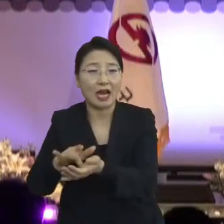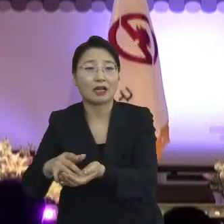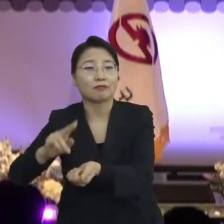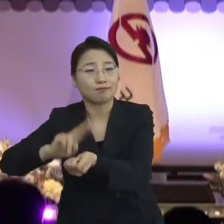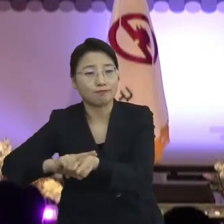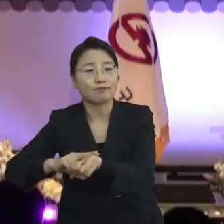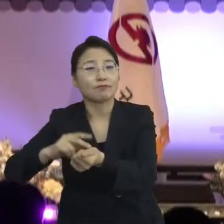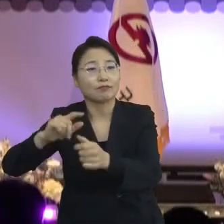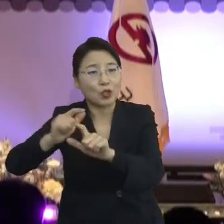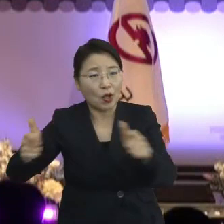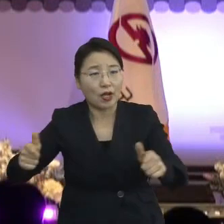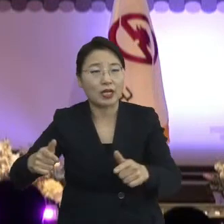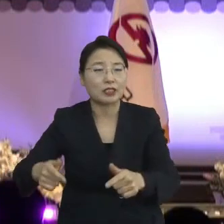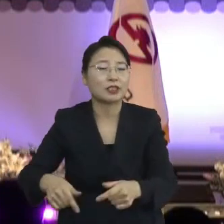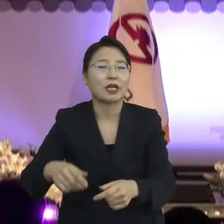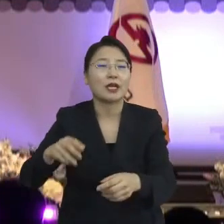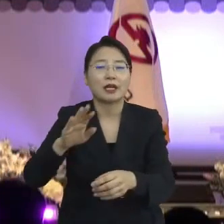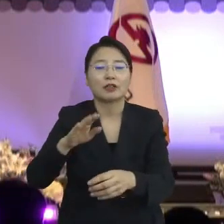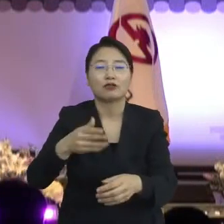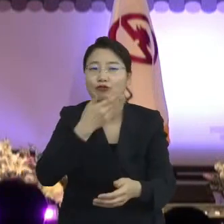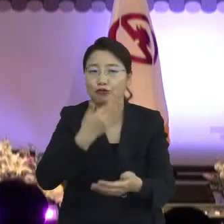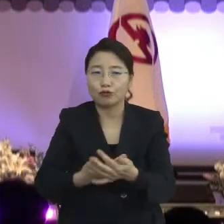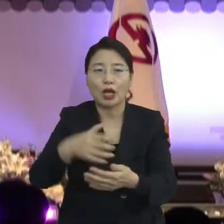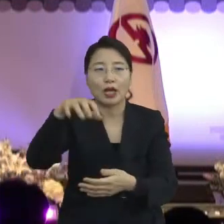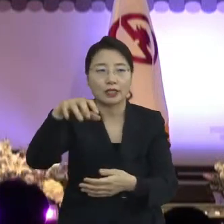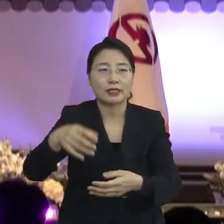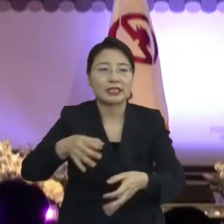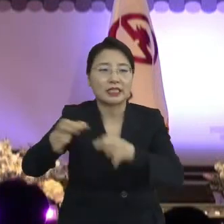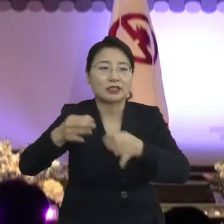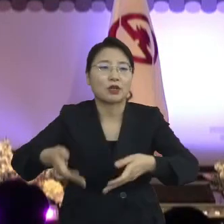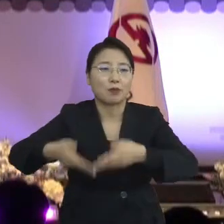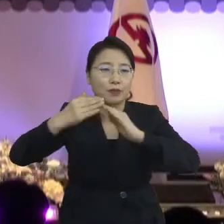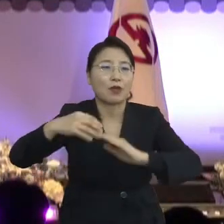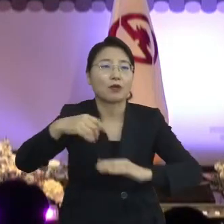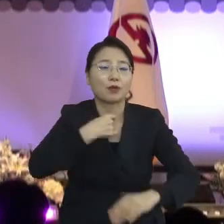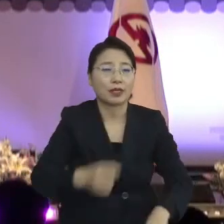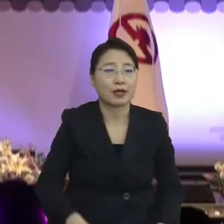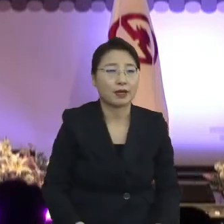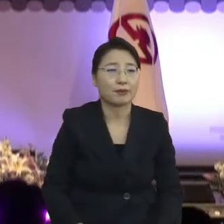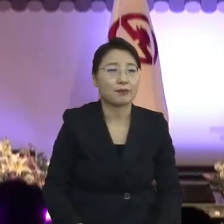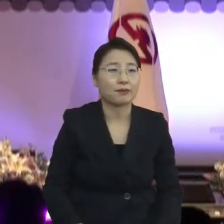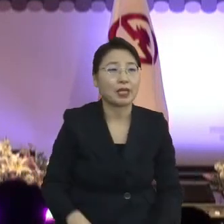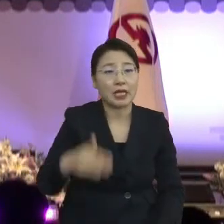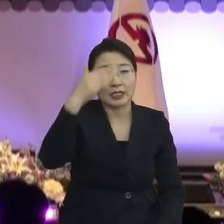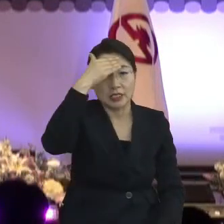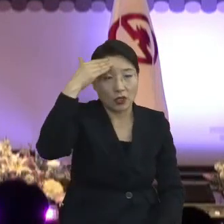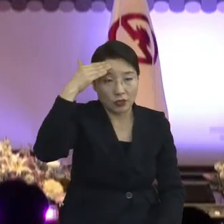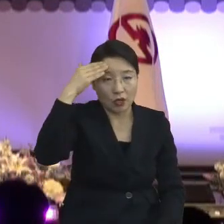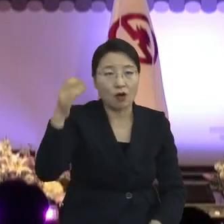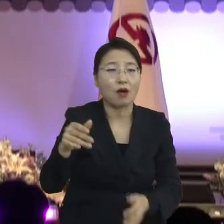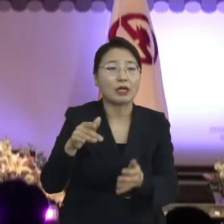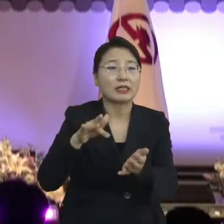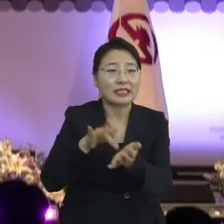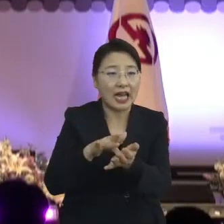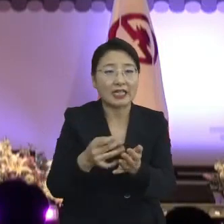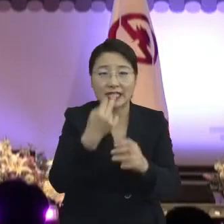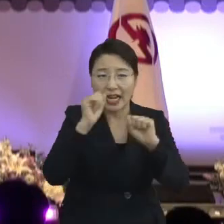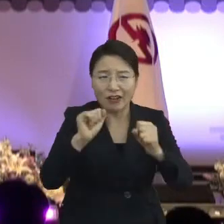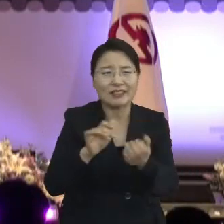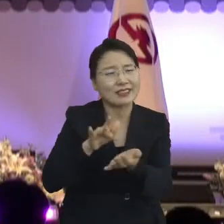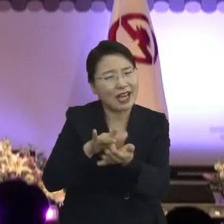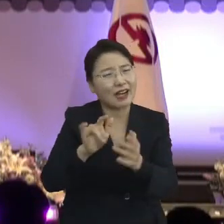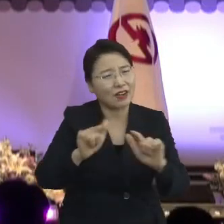벤처타운을 조성하겠습니다. 청년과 바이오 전문 인력 육성을 통해 신성장 거점